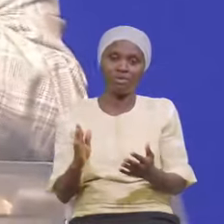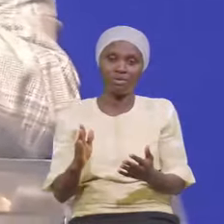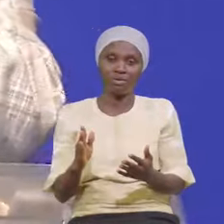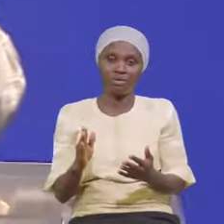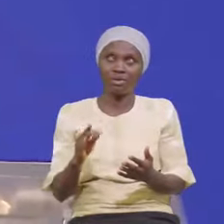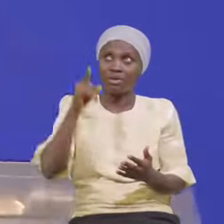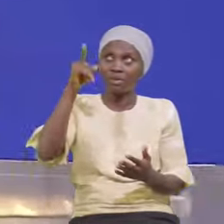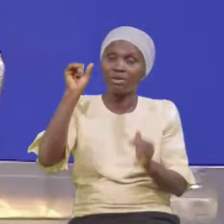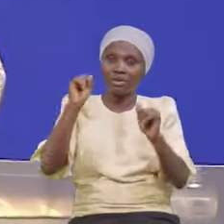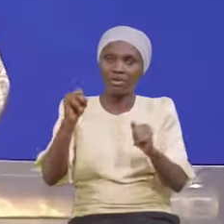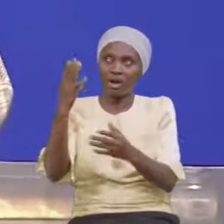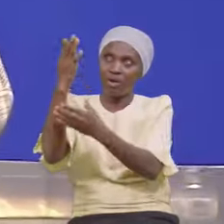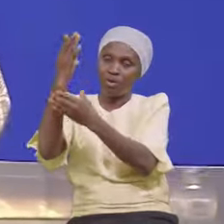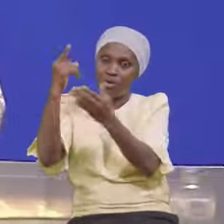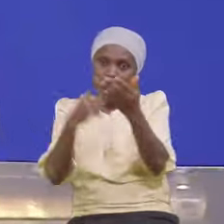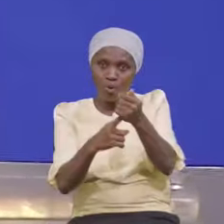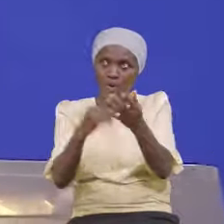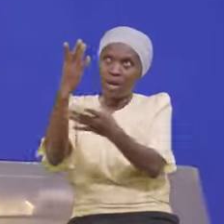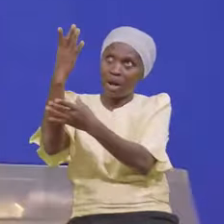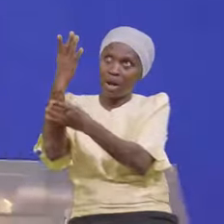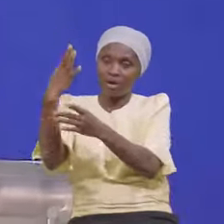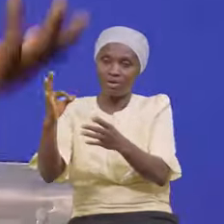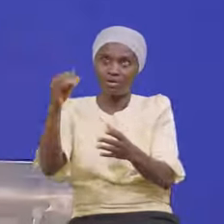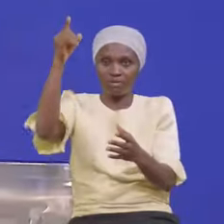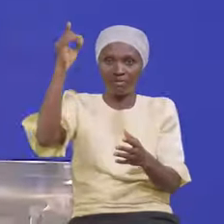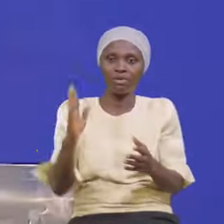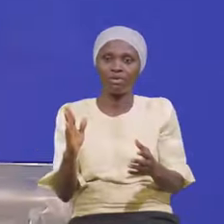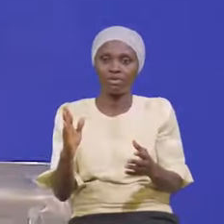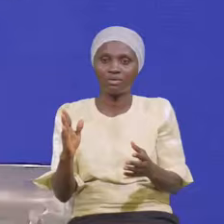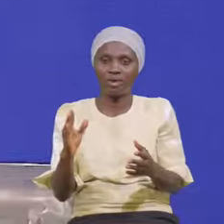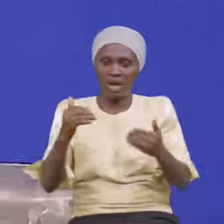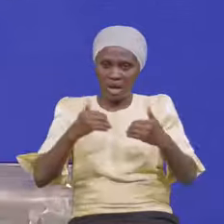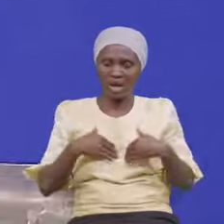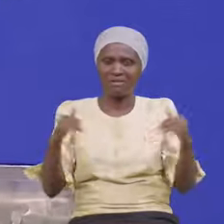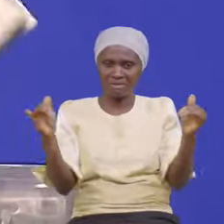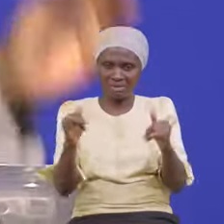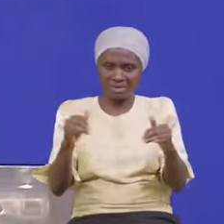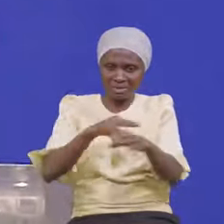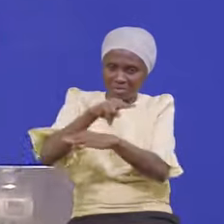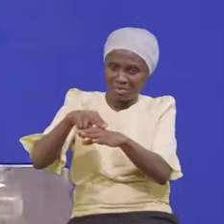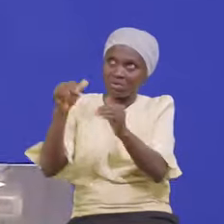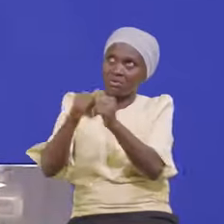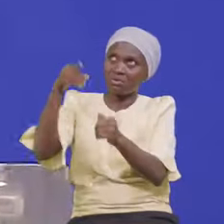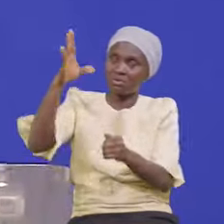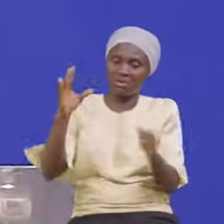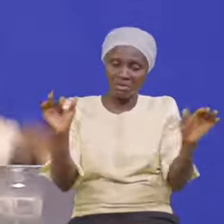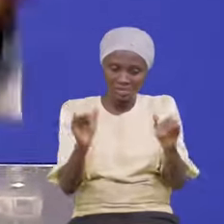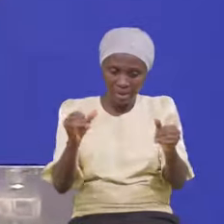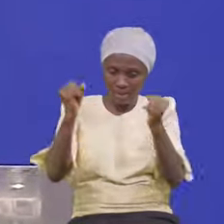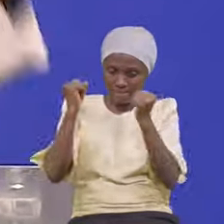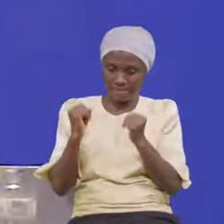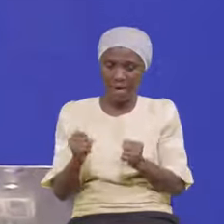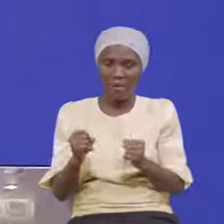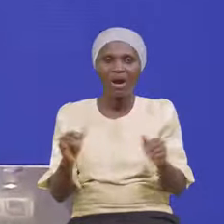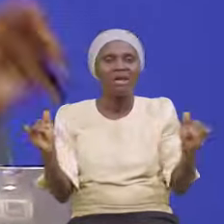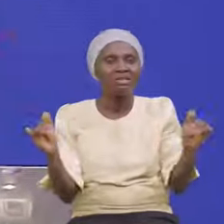the hand of God, ఆయన దేవుని చేతిని పట్టుకోగలడు, he has the same nature, ade swabhavam ayanaku undi, the same power, ade shakti undi, the